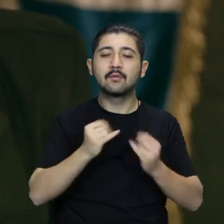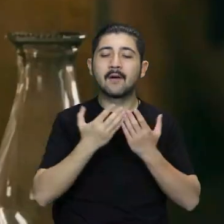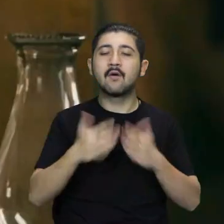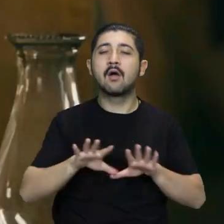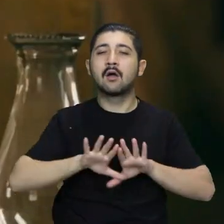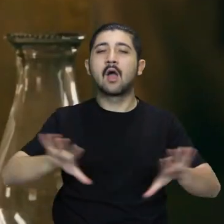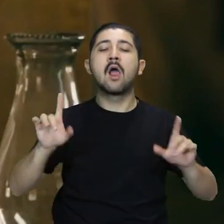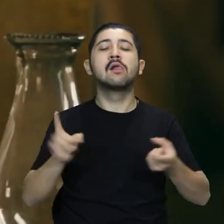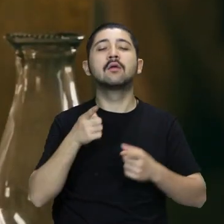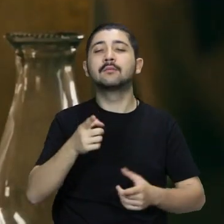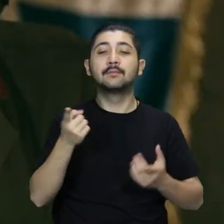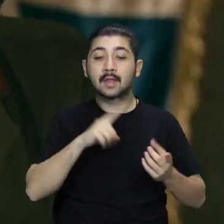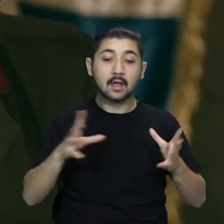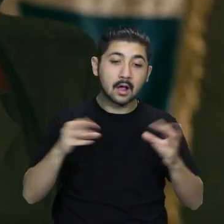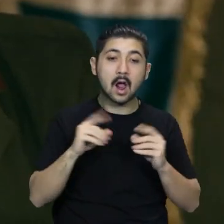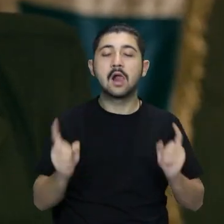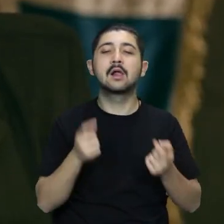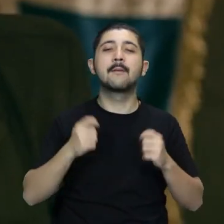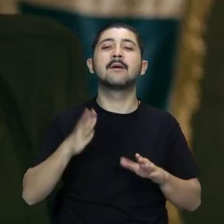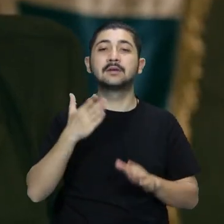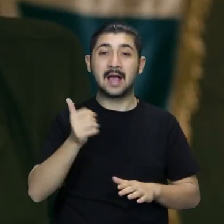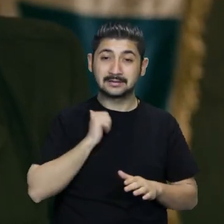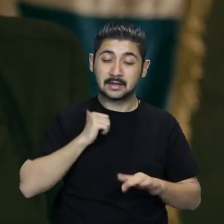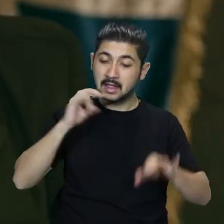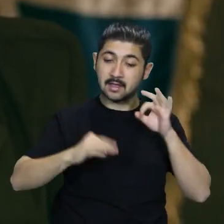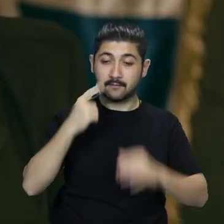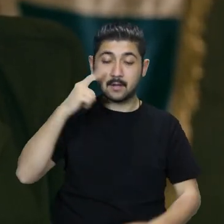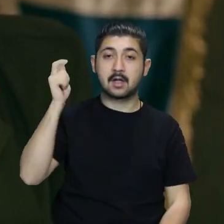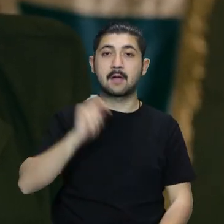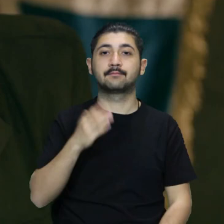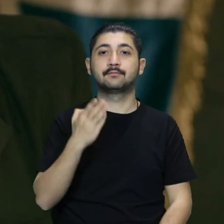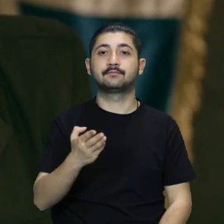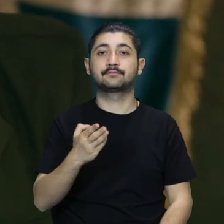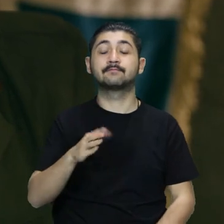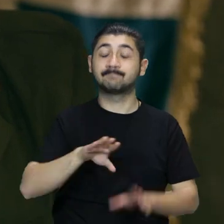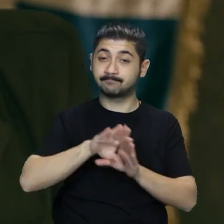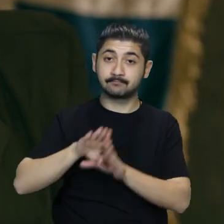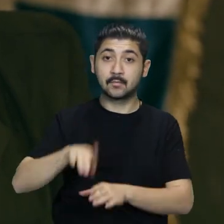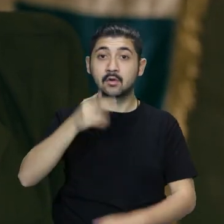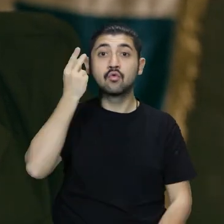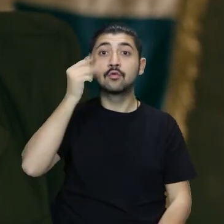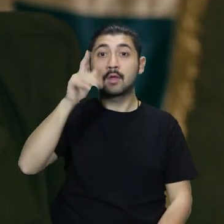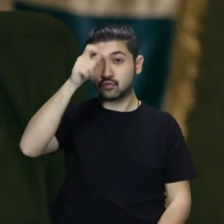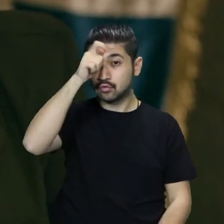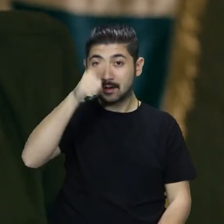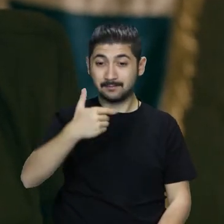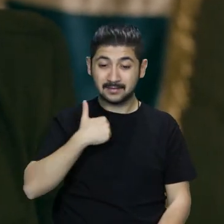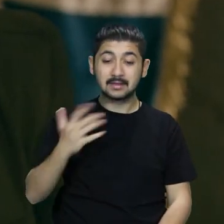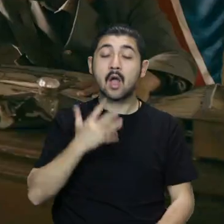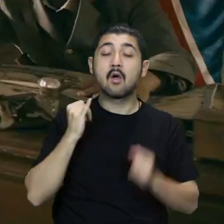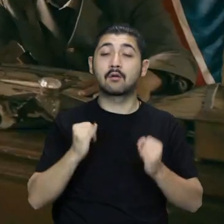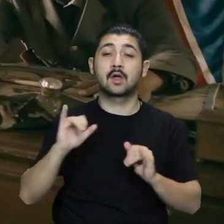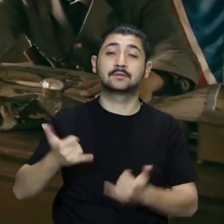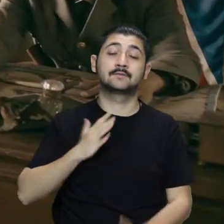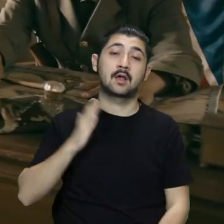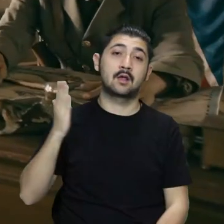daha toparlanamayacaklar. Sen askerlerimizin tedavileriyle uğraş. Ayrıca unutma, Türklerin durumu bizden daha kötü.